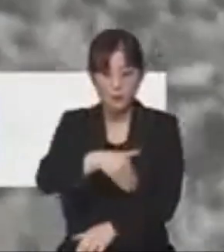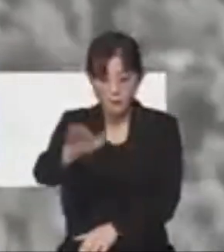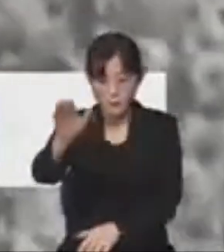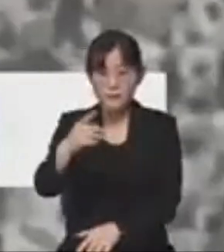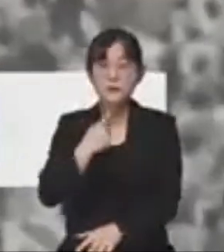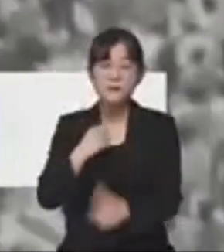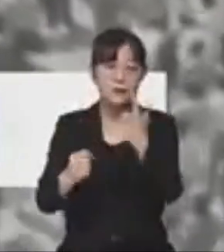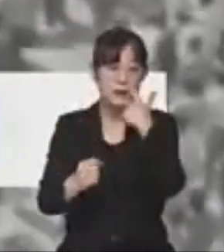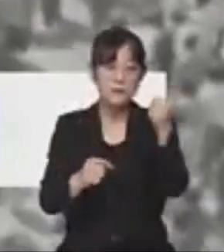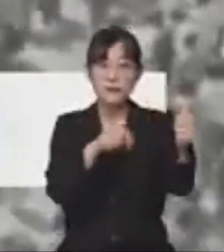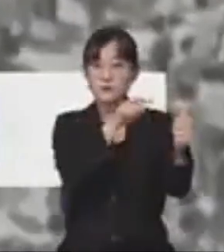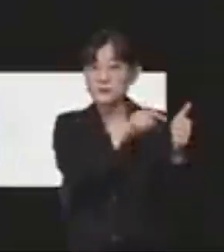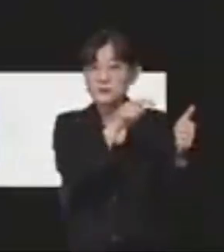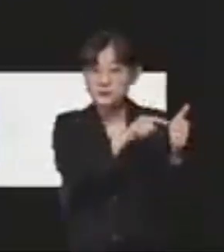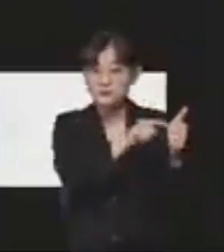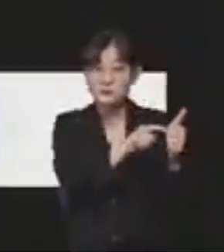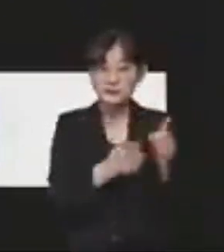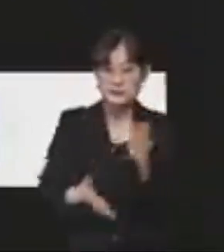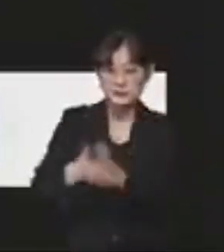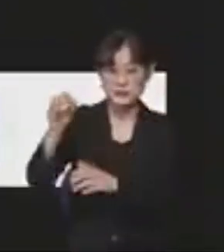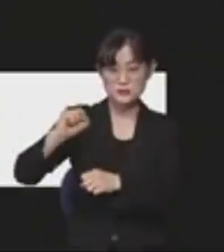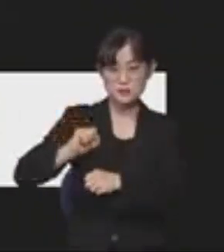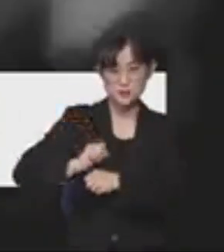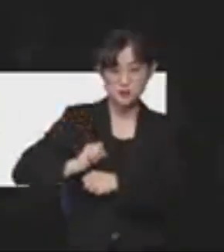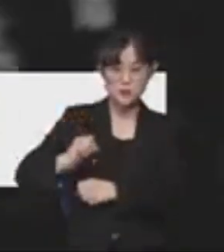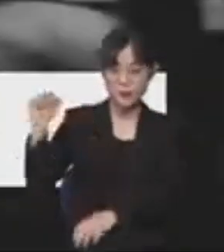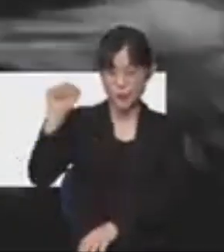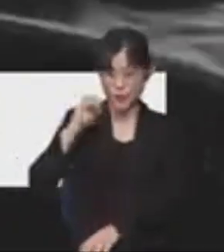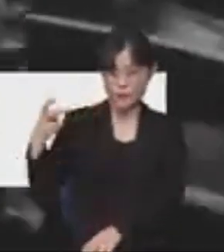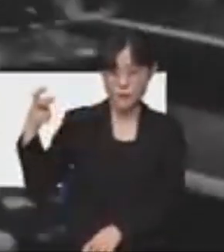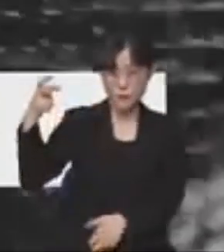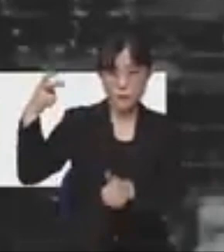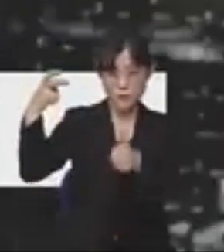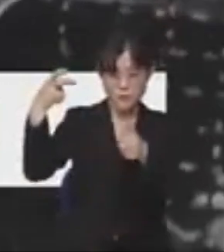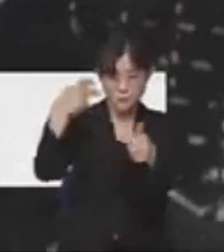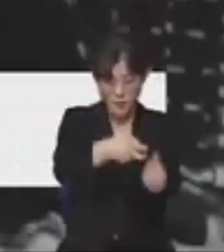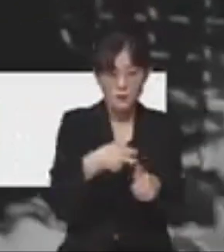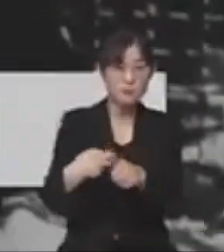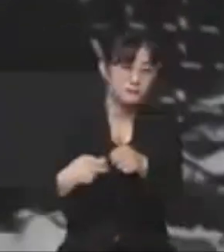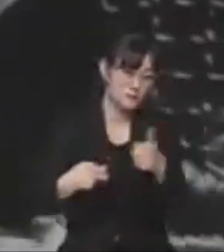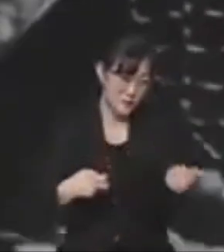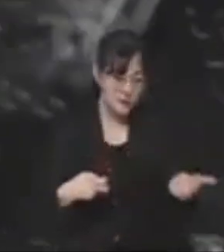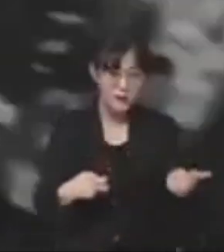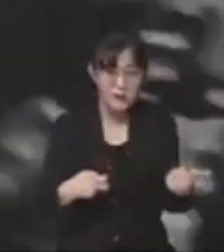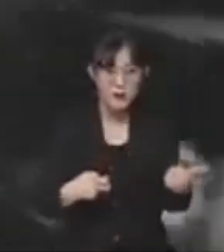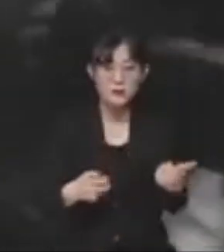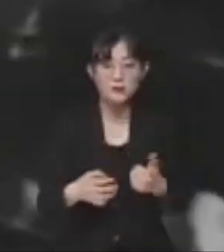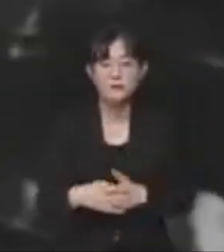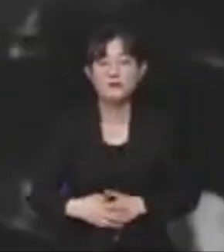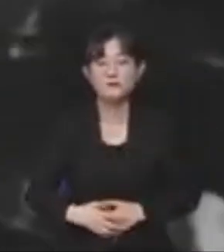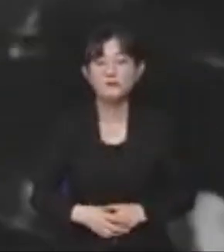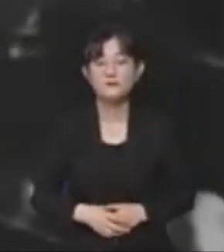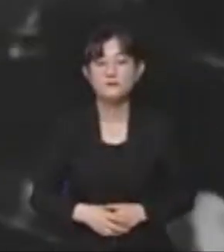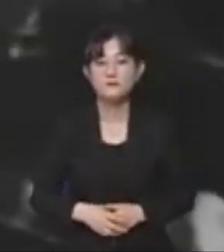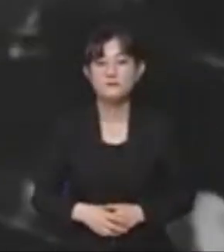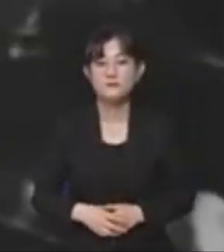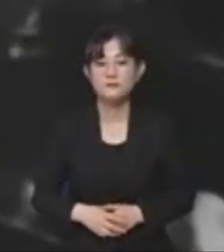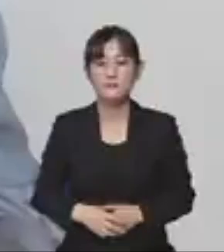아버지는 저지선을 세우고 대기하다 시민군이 몰던 버스에 치여 동료 3명과 함께